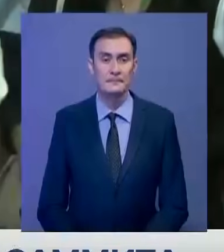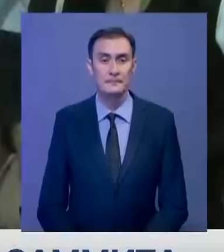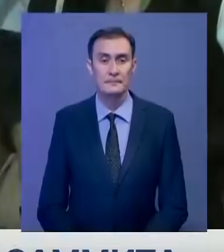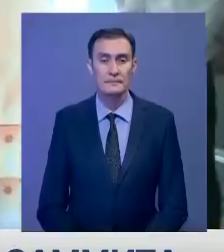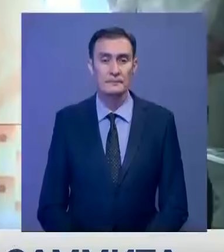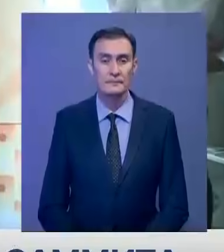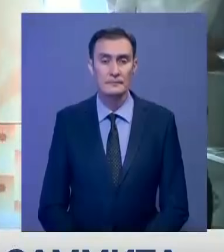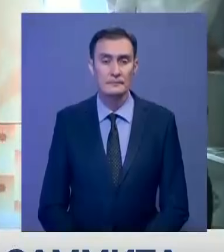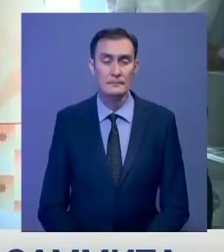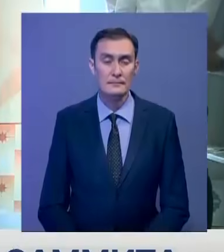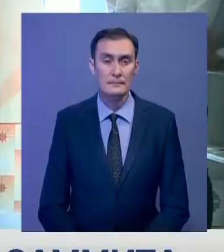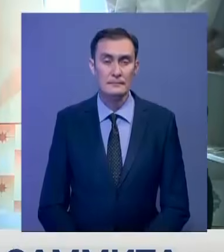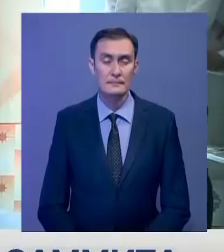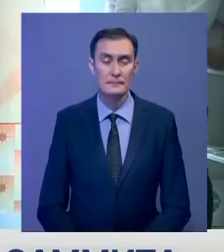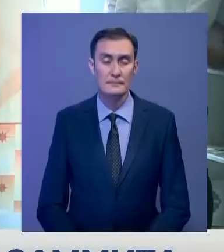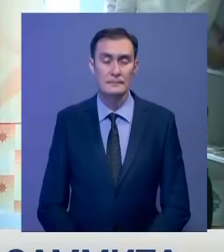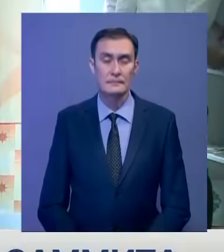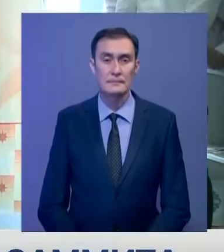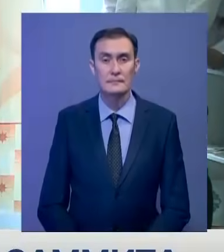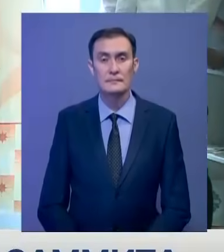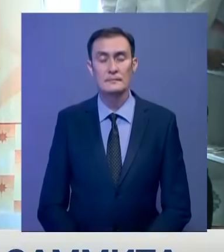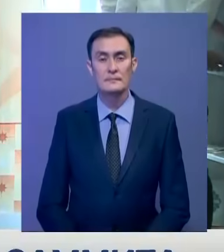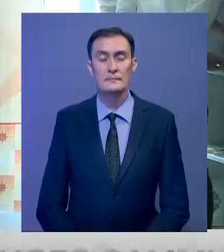Нагашпекула, Хабар-24, Туркестанская область.